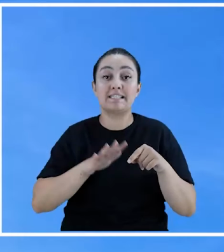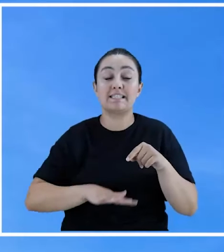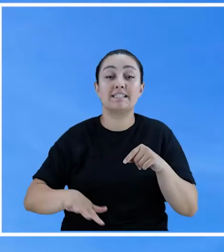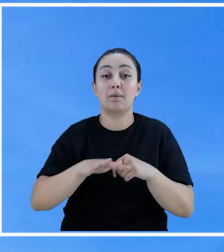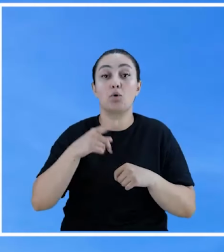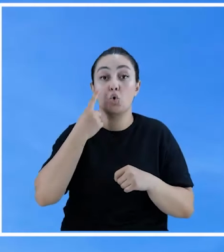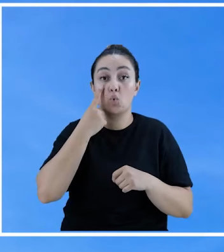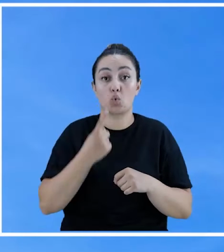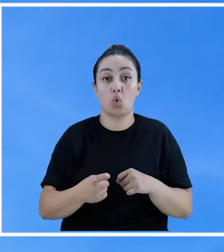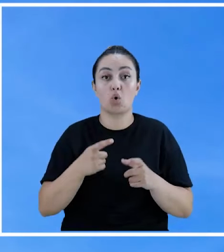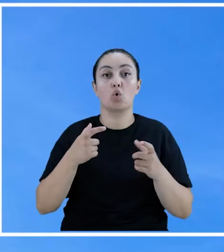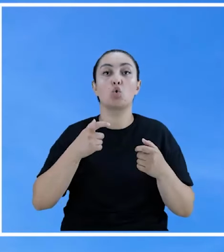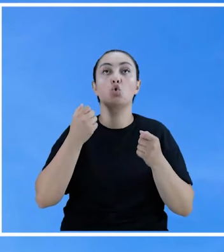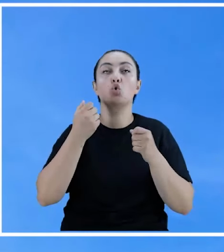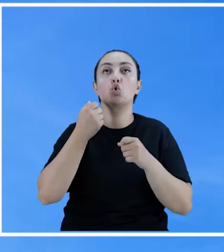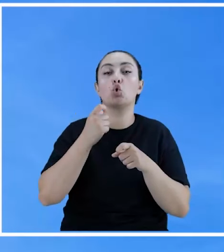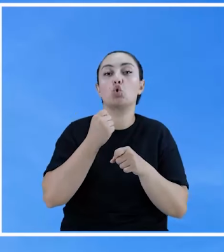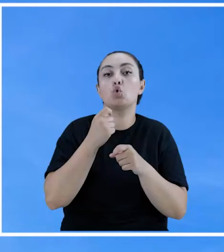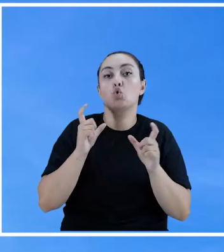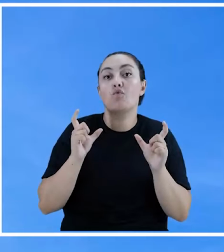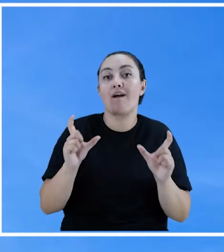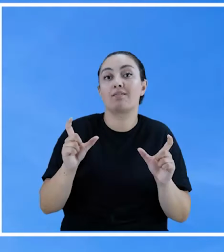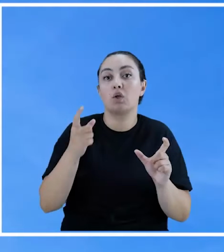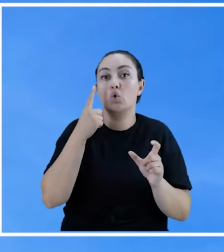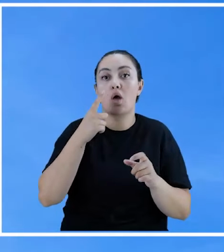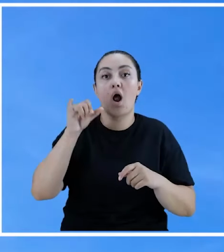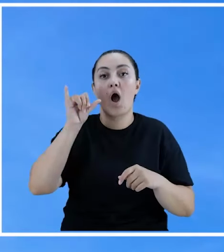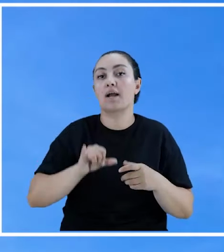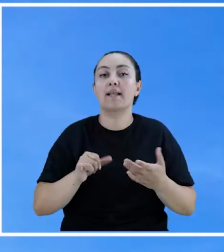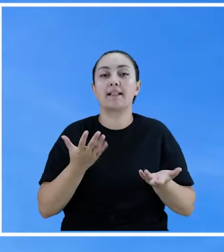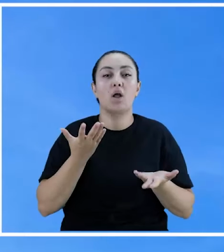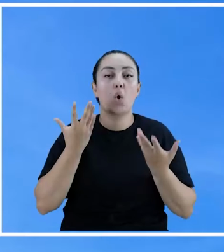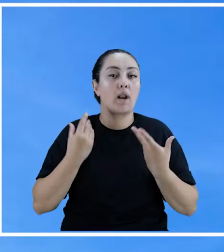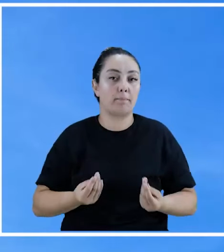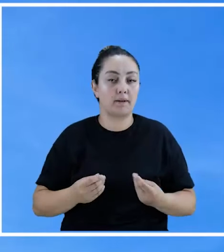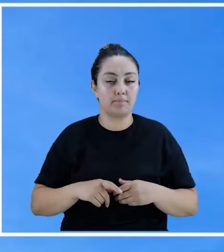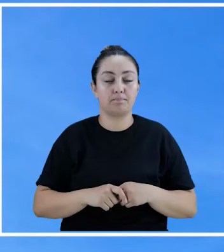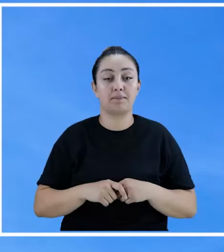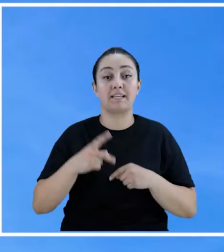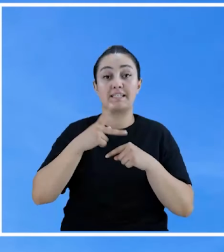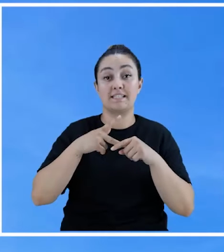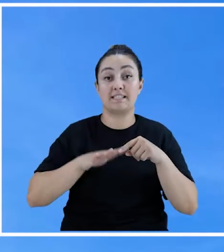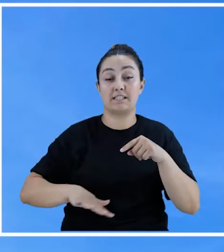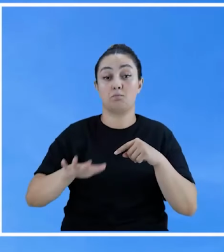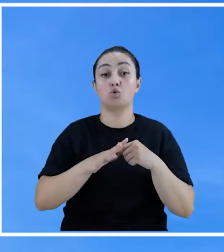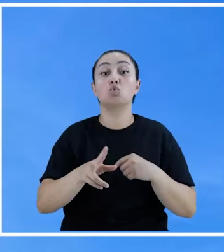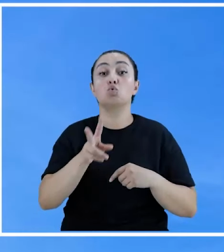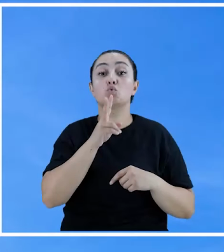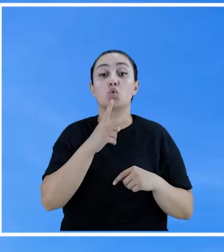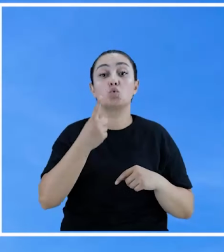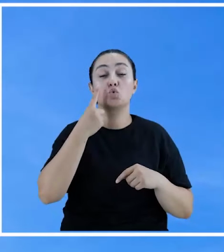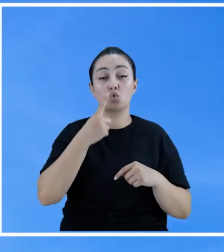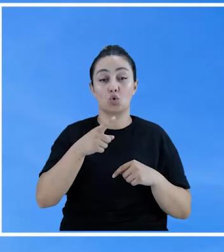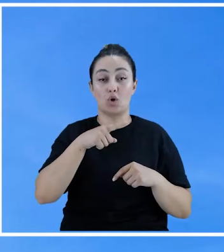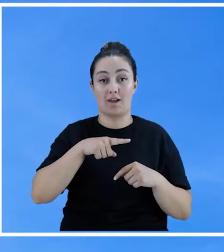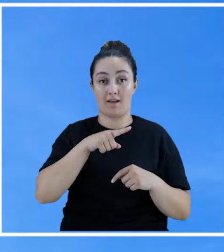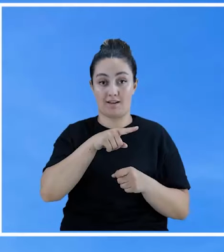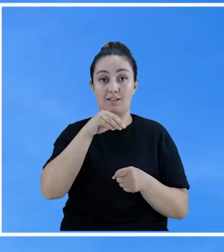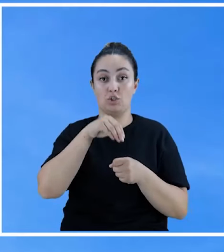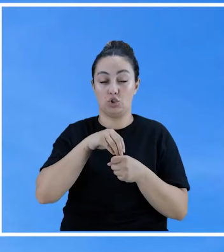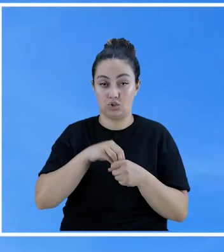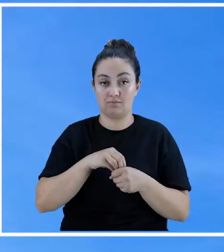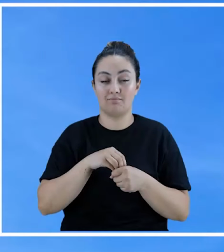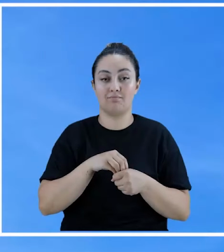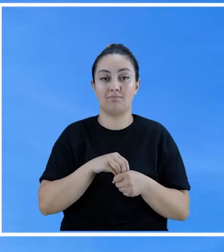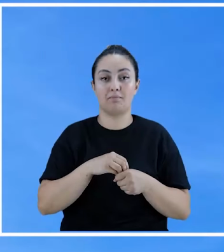etüdü sonuçlarına göre evin güvenliği hakkında neler söylenebilir? Zemin etüdü sonuçlarına göre evin güvenliği ile